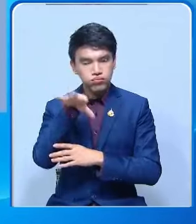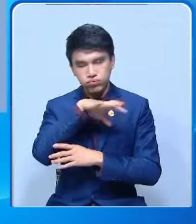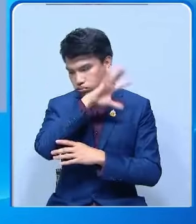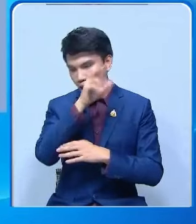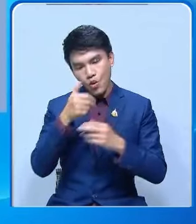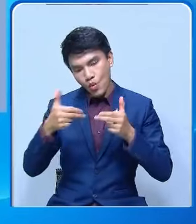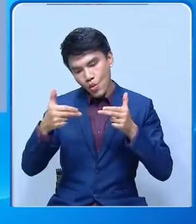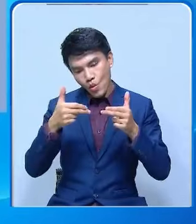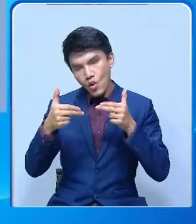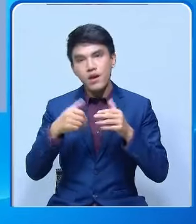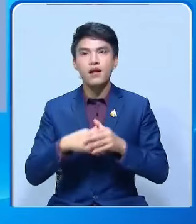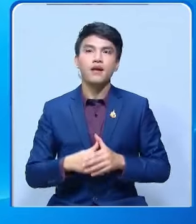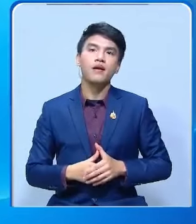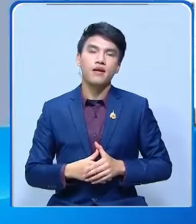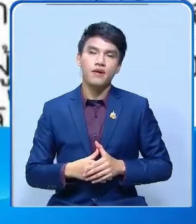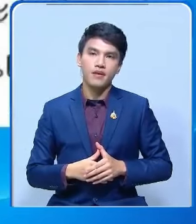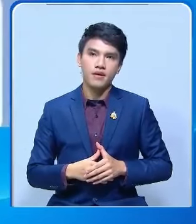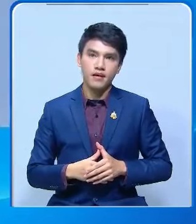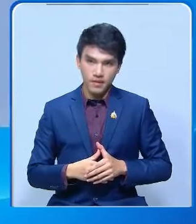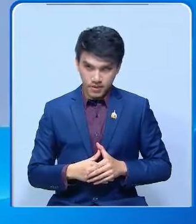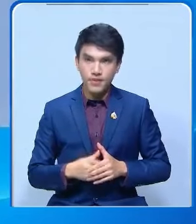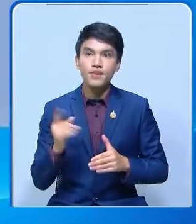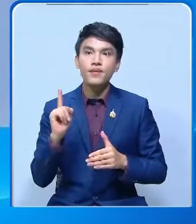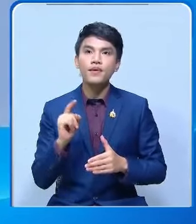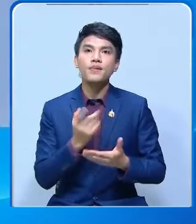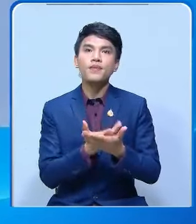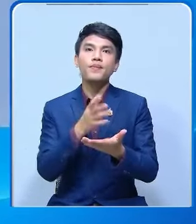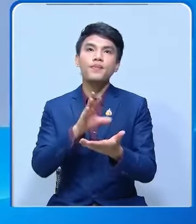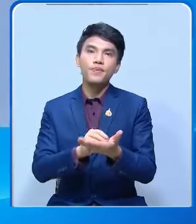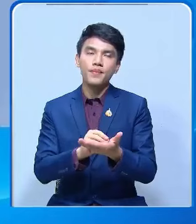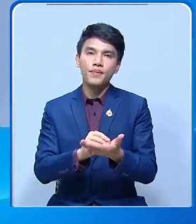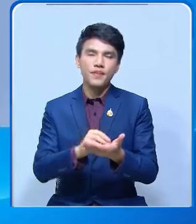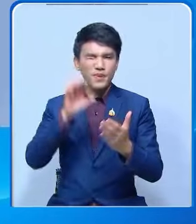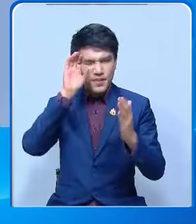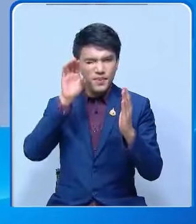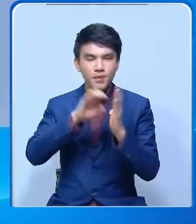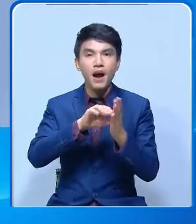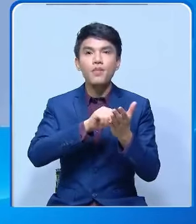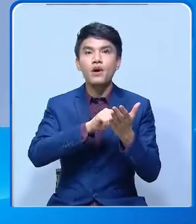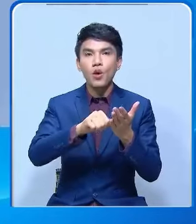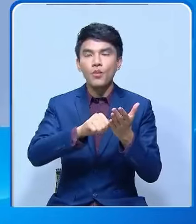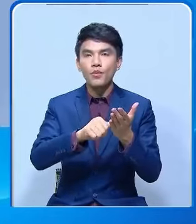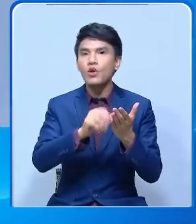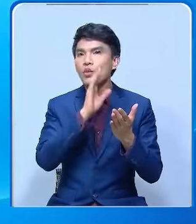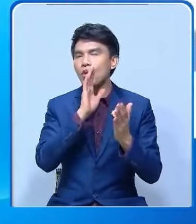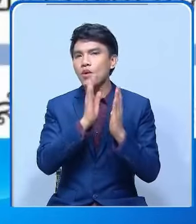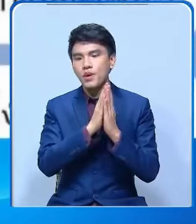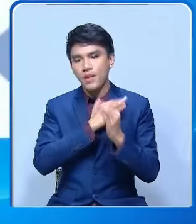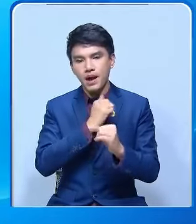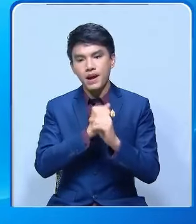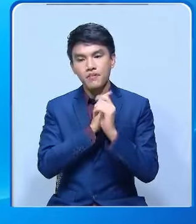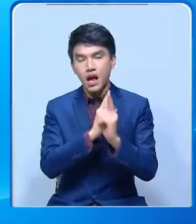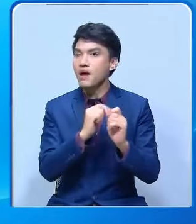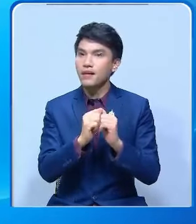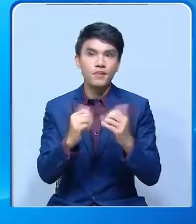วิดีโอคอลแบบโชว์วงโชว์วิวอะแล้วก็อัดคลิปเรียกเงินแลกกับการลบคลิปแล้วก็แชทซึ่งถ้าหากว่าพระไม่ทำตามใช่ไหมถ้าไม่ท